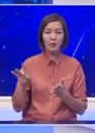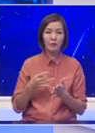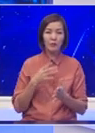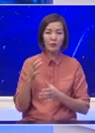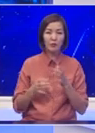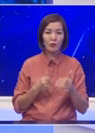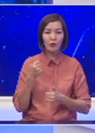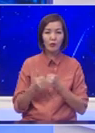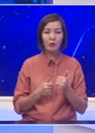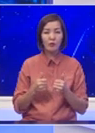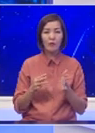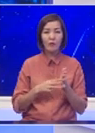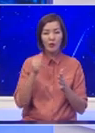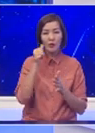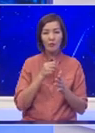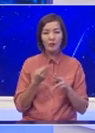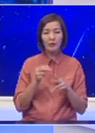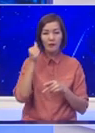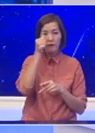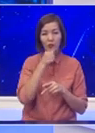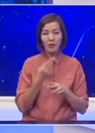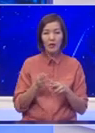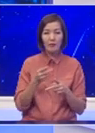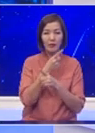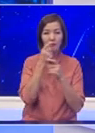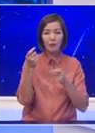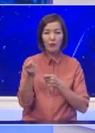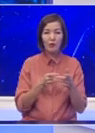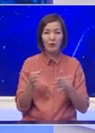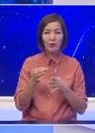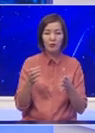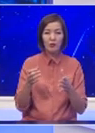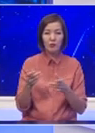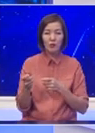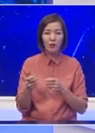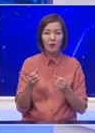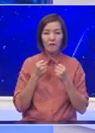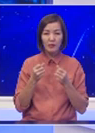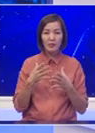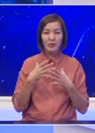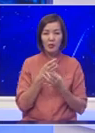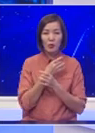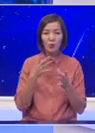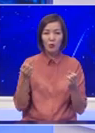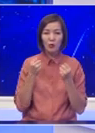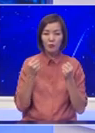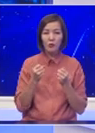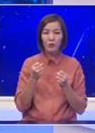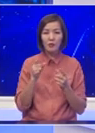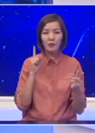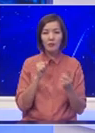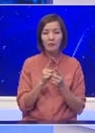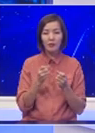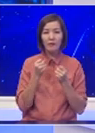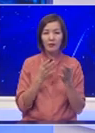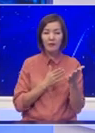международных турнирах за прошедшие 8 месяцев текущего года. Об этом сообщил руководитель областного управления физической культуры и спорта в ходе встречи с